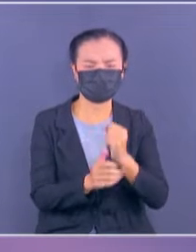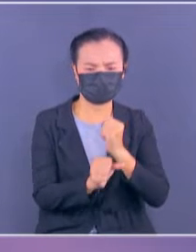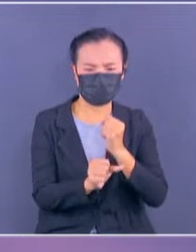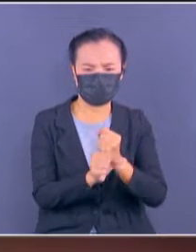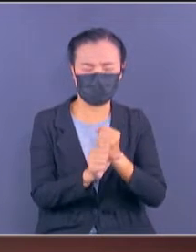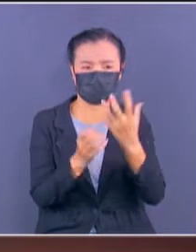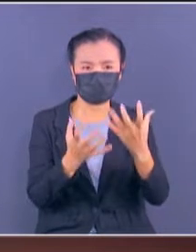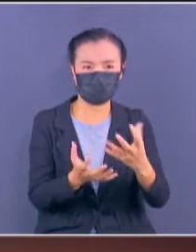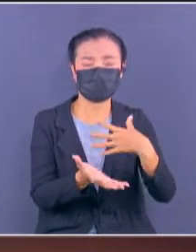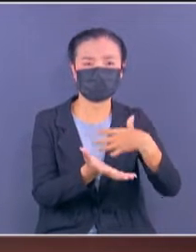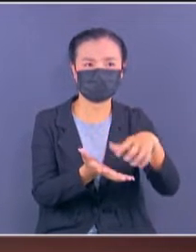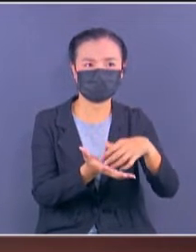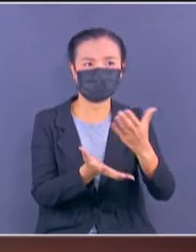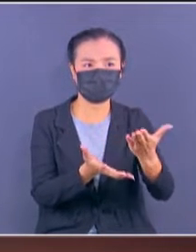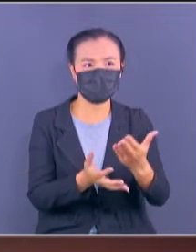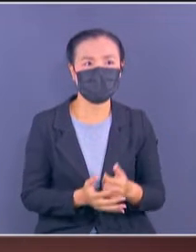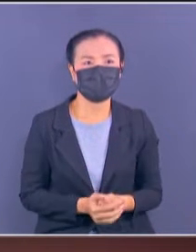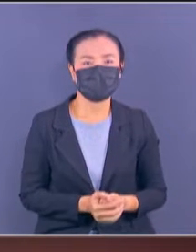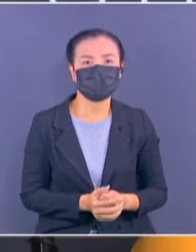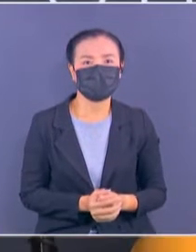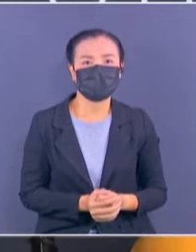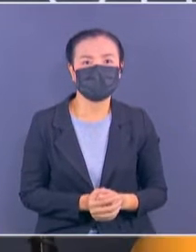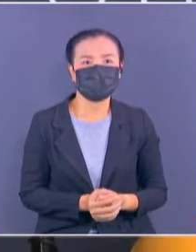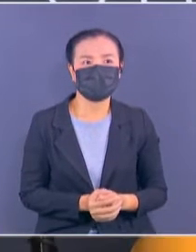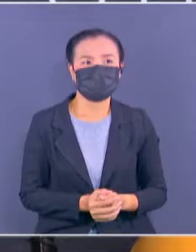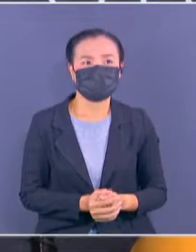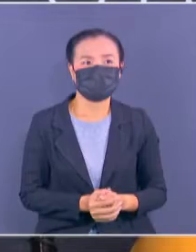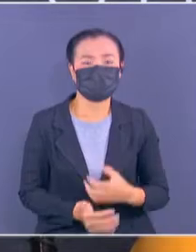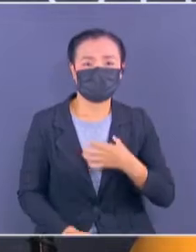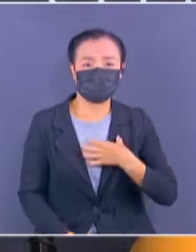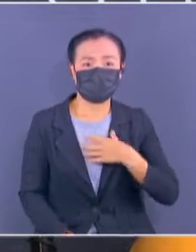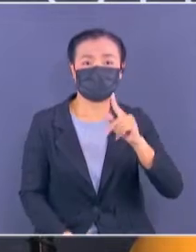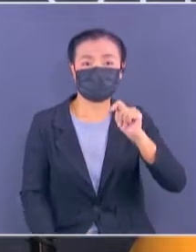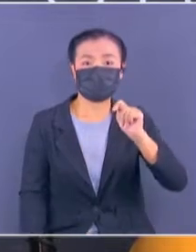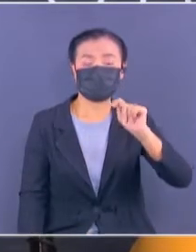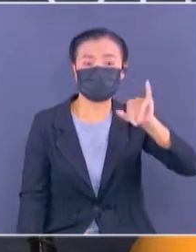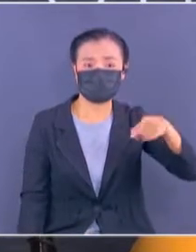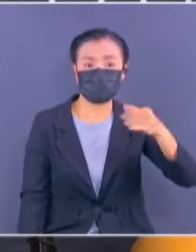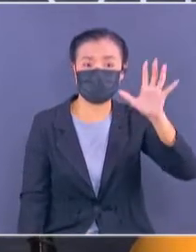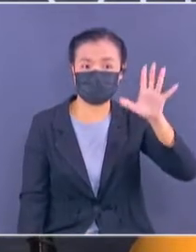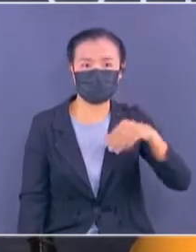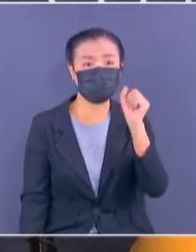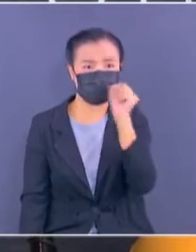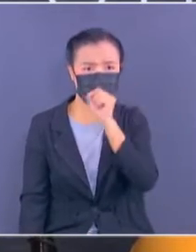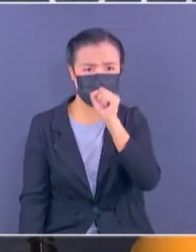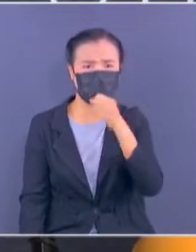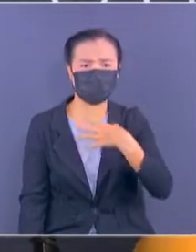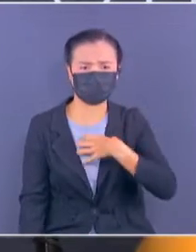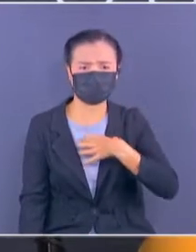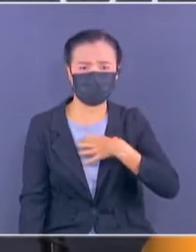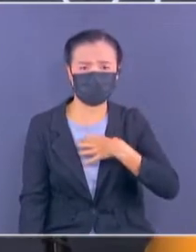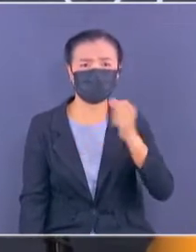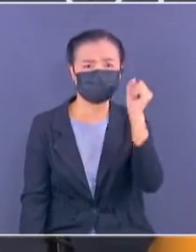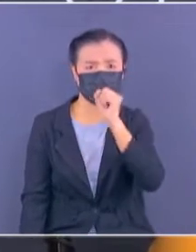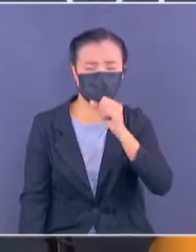หนักไปฟังเสียงของพี่โอ๊ตปราโมชกันหน่อยค่ะ สิ่งที่อยากให้ทีเจมา1อยากให้ทีเจกลับมาโชว์กลับมาทำในสิ่